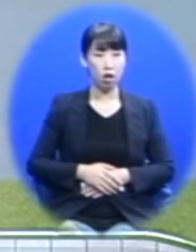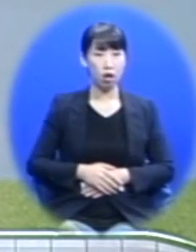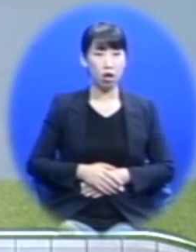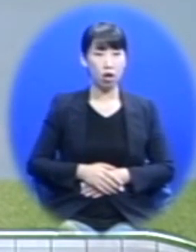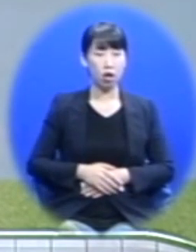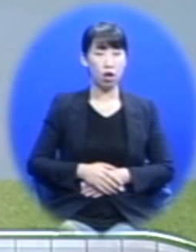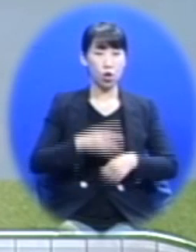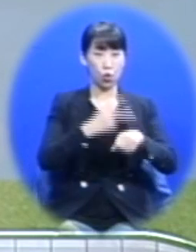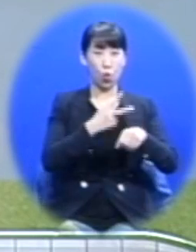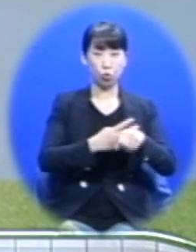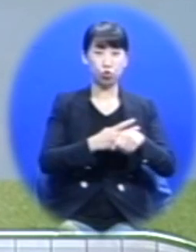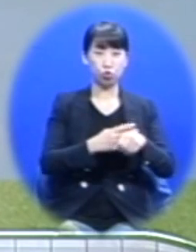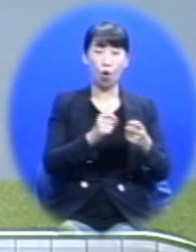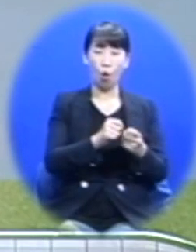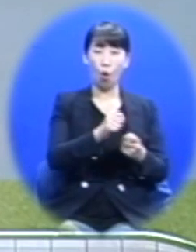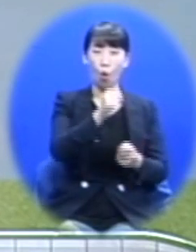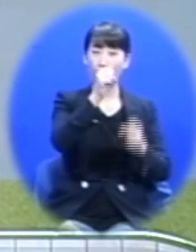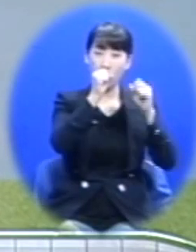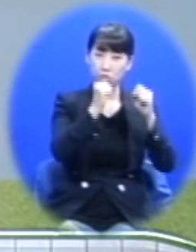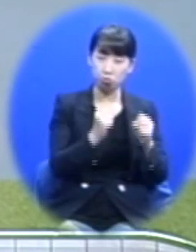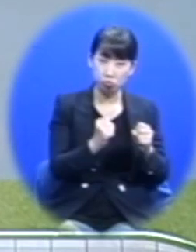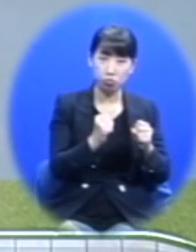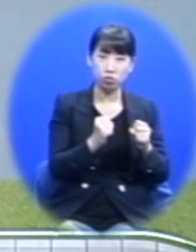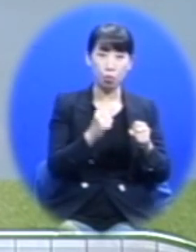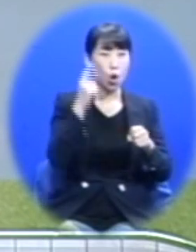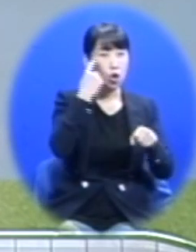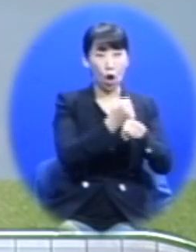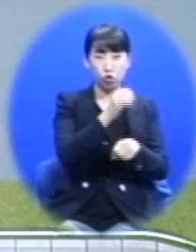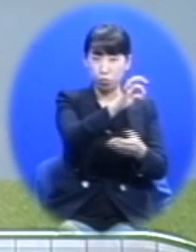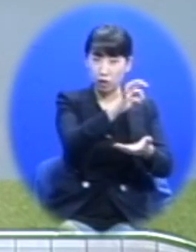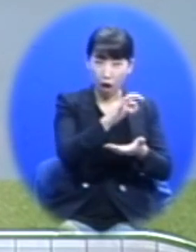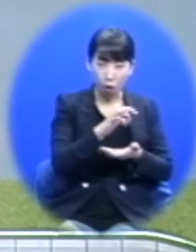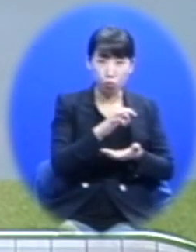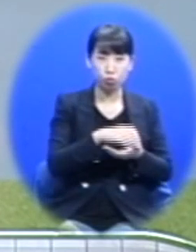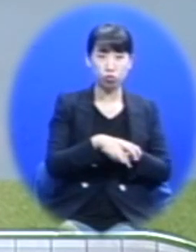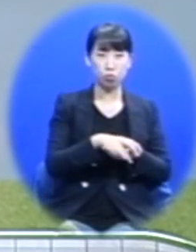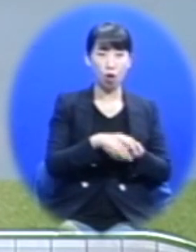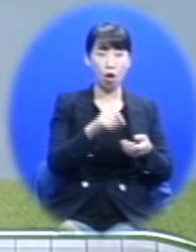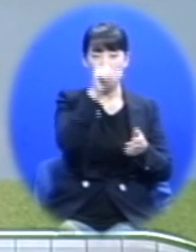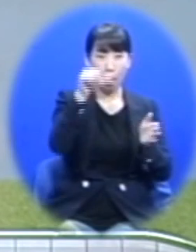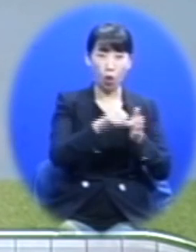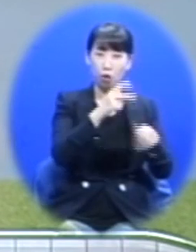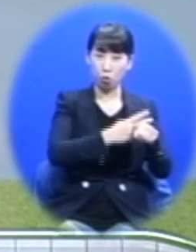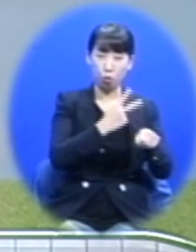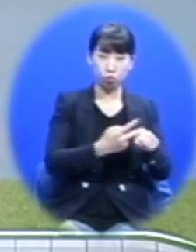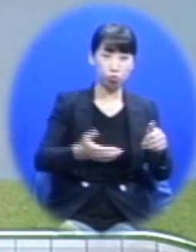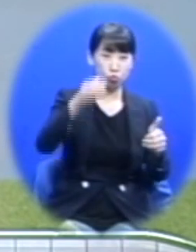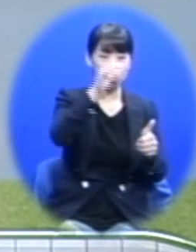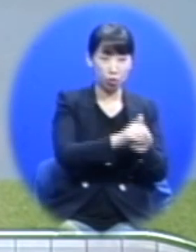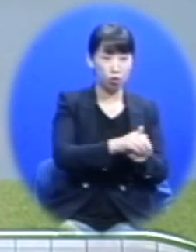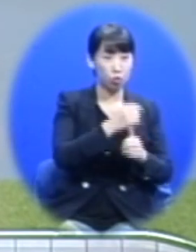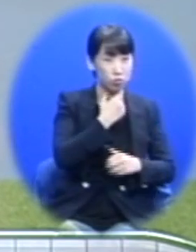교수 재임용을 받고 연구비를 더 많이 따오고 그리고 너가 종신 교수가 되는 것이냐?